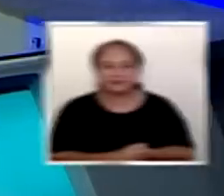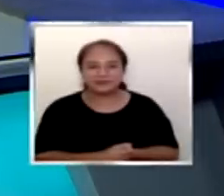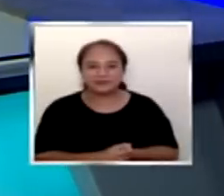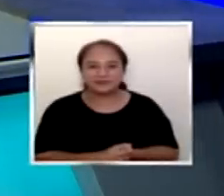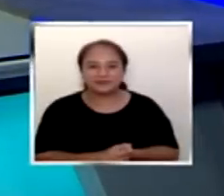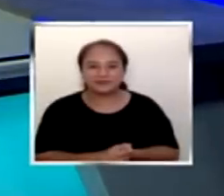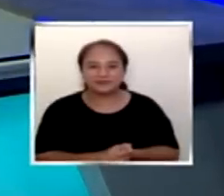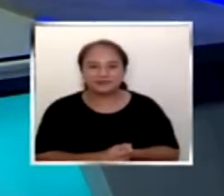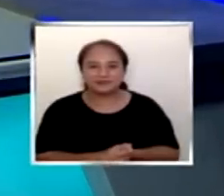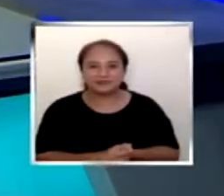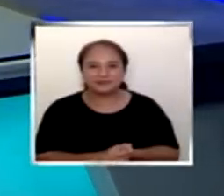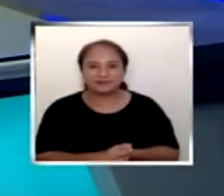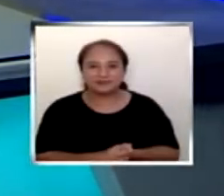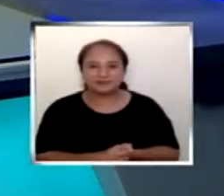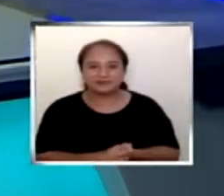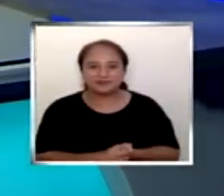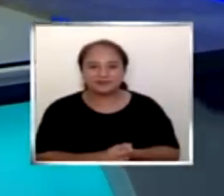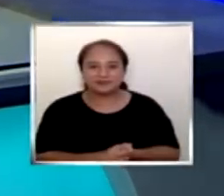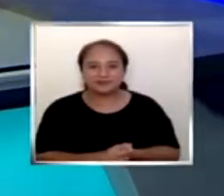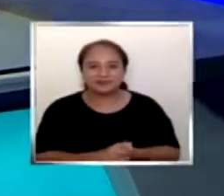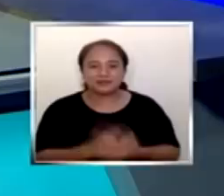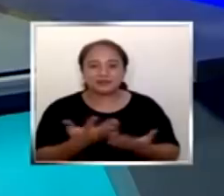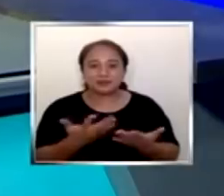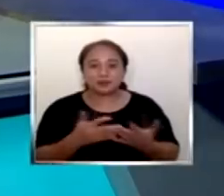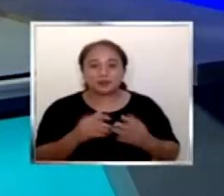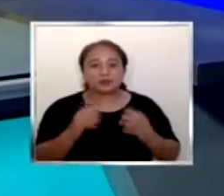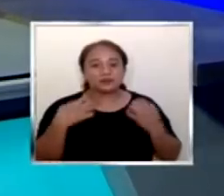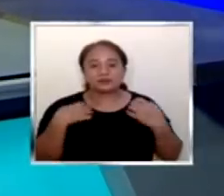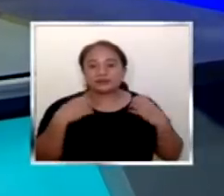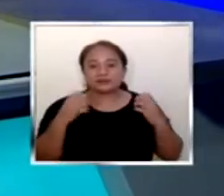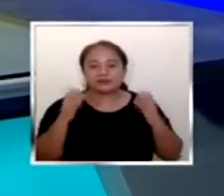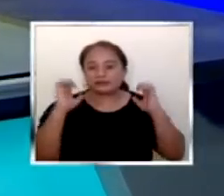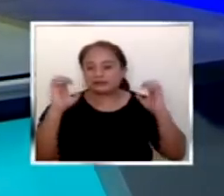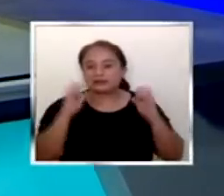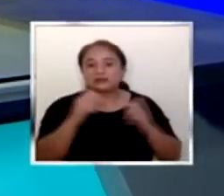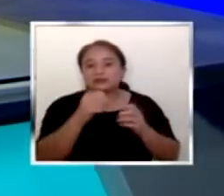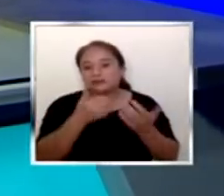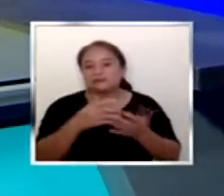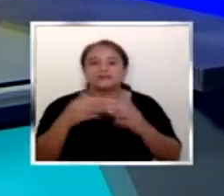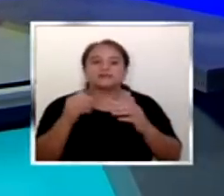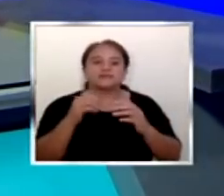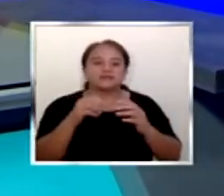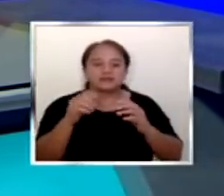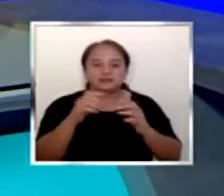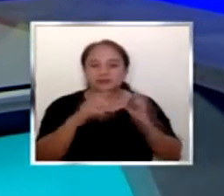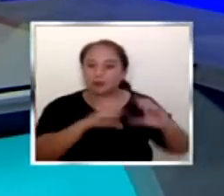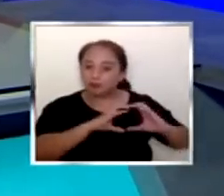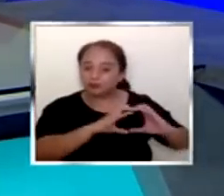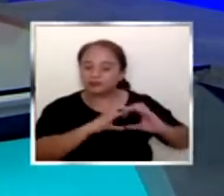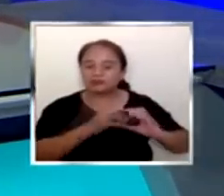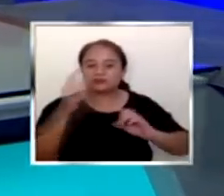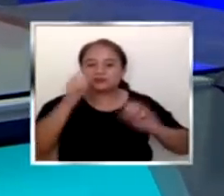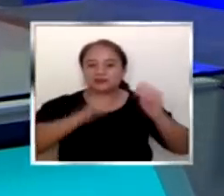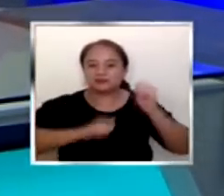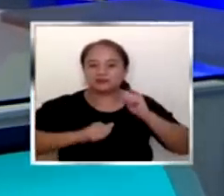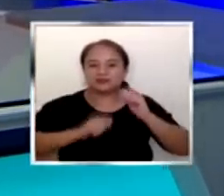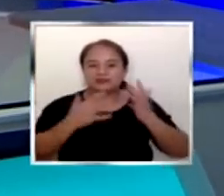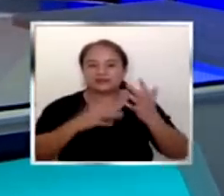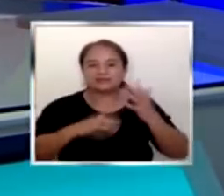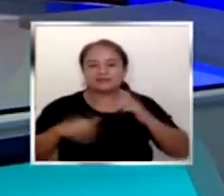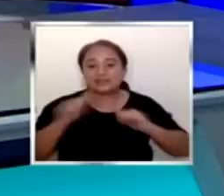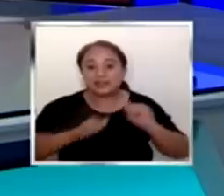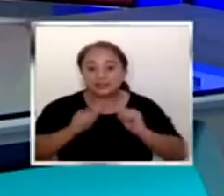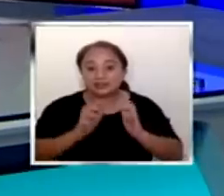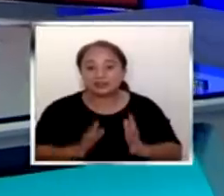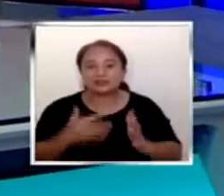No gym, no problem. Tuloy ang pagiging fitspiration ng ilang Kapuso stars na nag-aala fitness instructor online. Yan ang